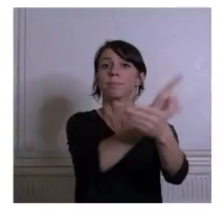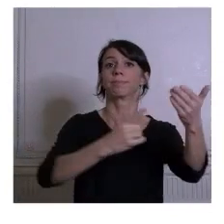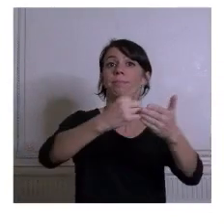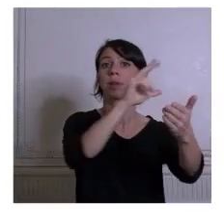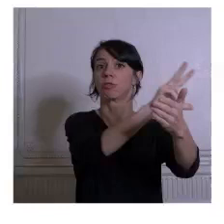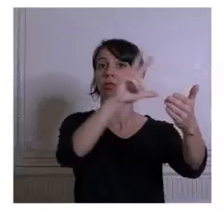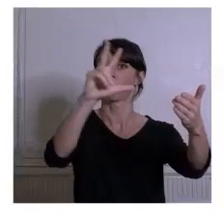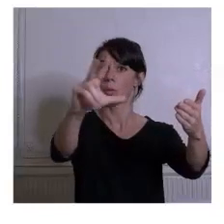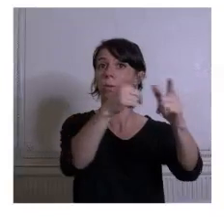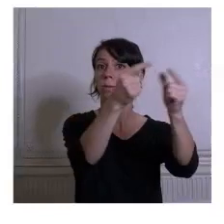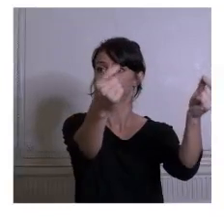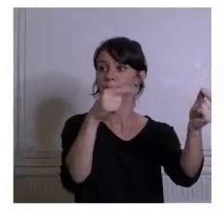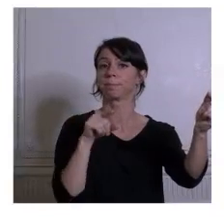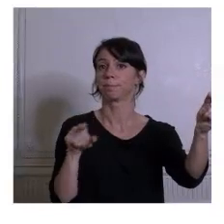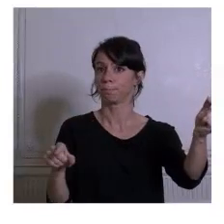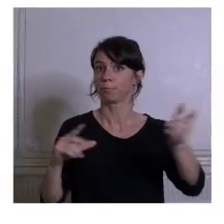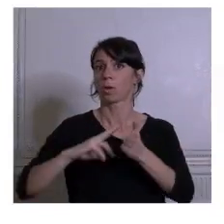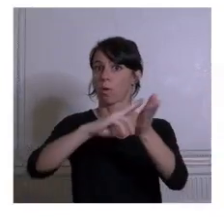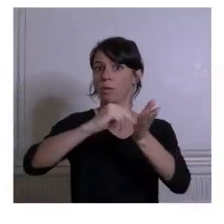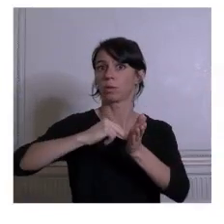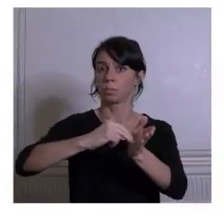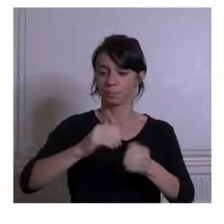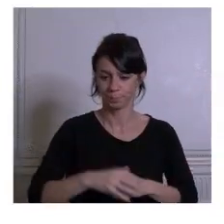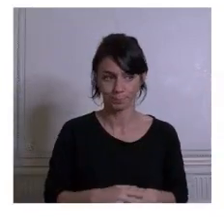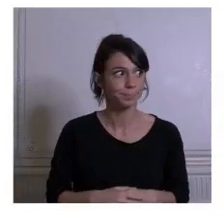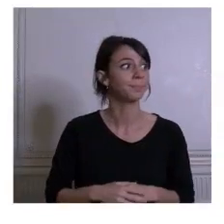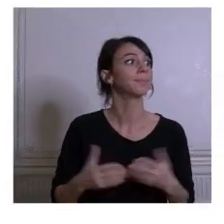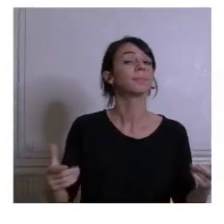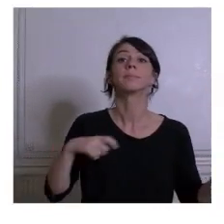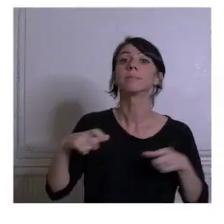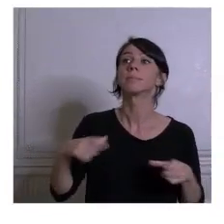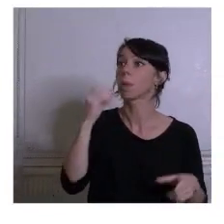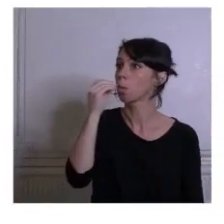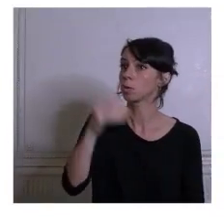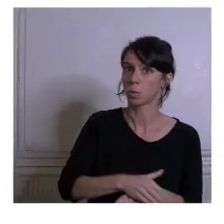sur les remontées, les problématiques de chaussées.